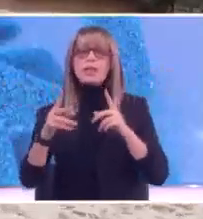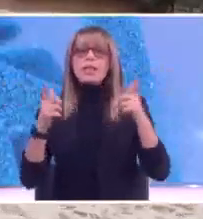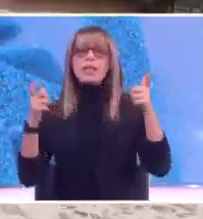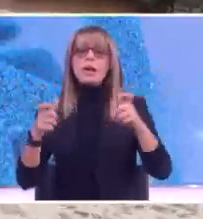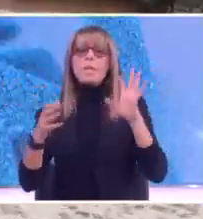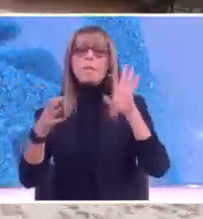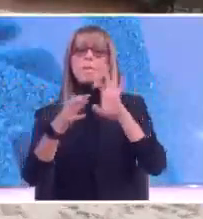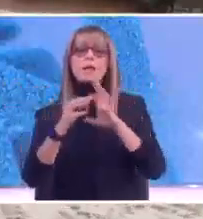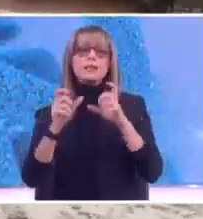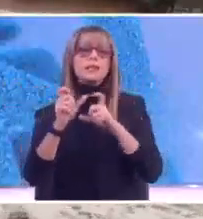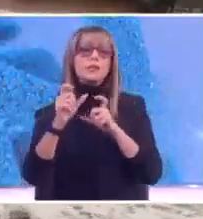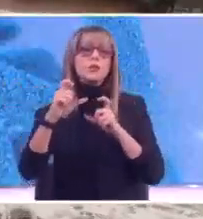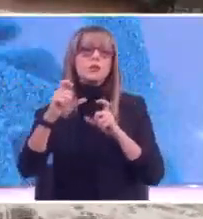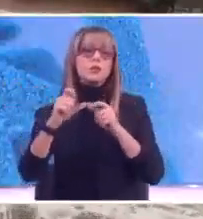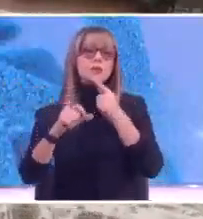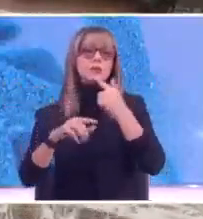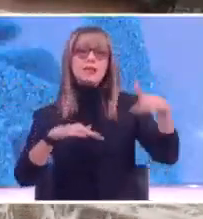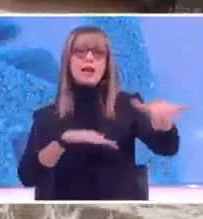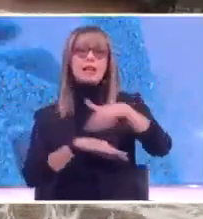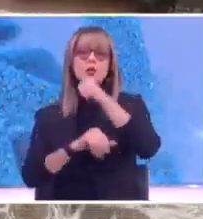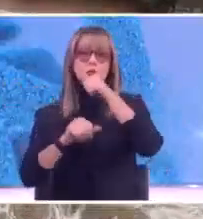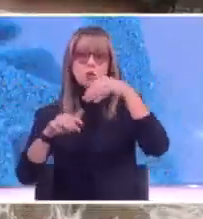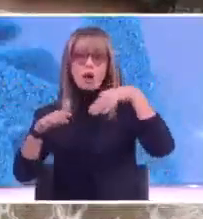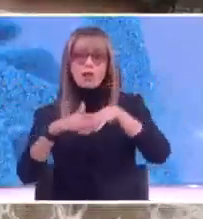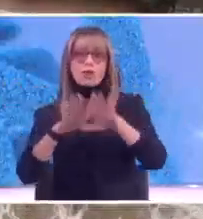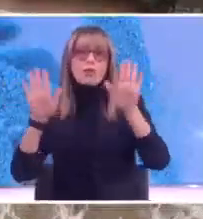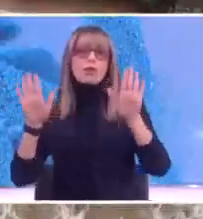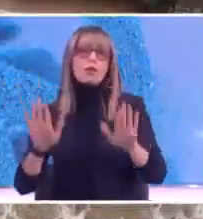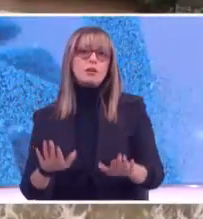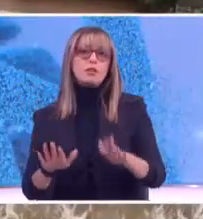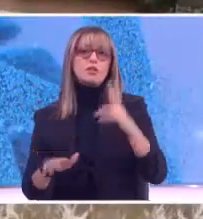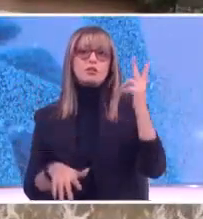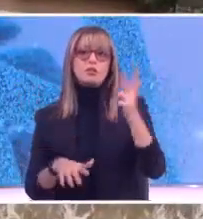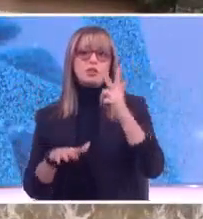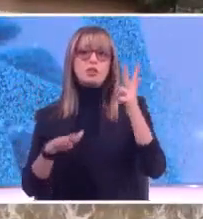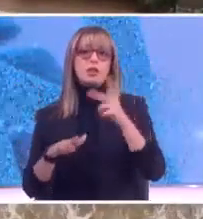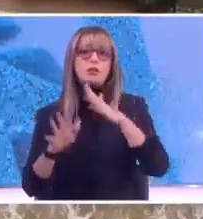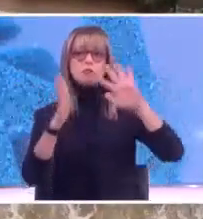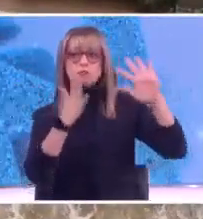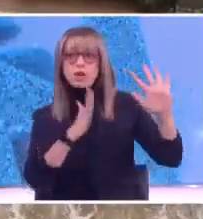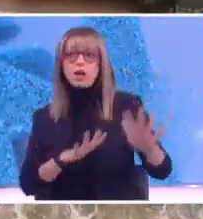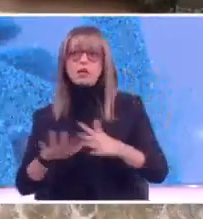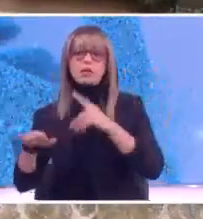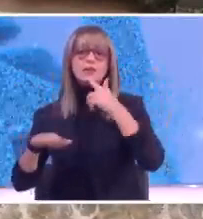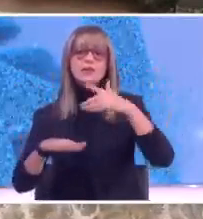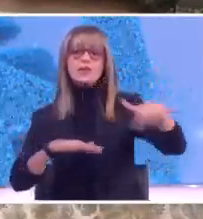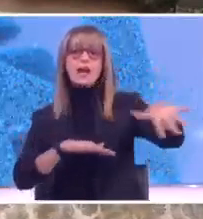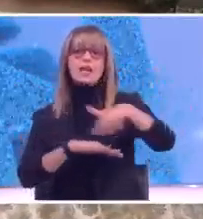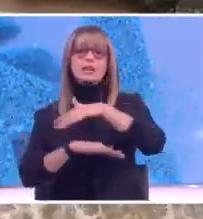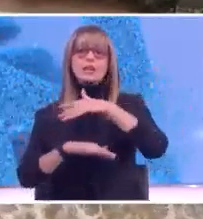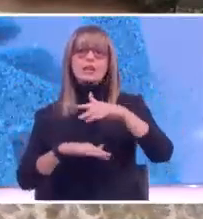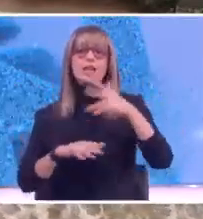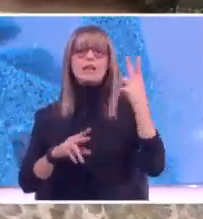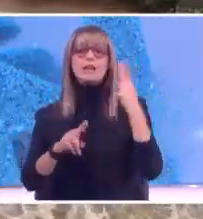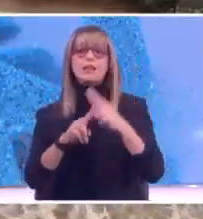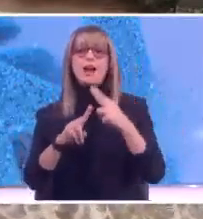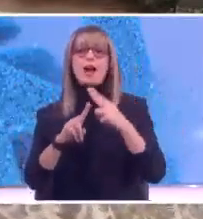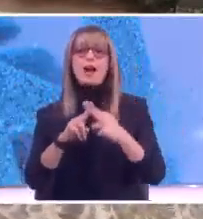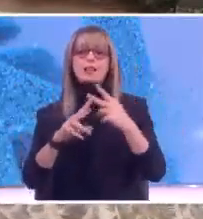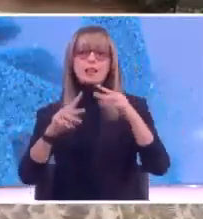Santa Cruz kentinde sahil şeridini su altında bıraktı. Şiddetli dalgaların sahildeki ahşap